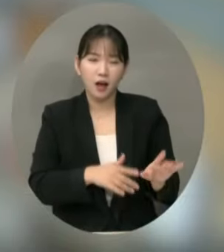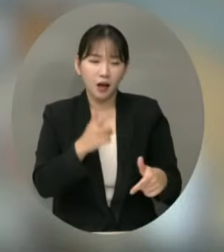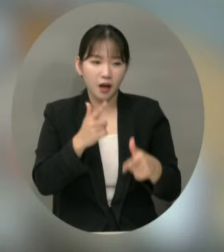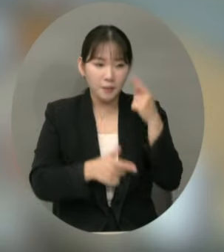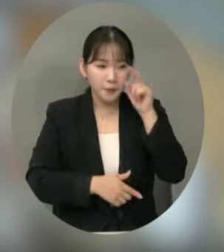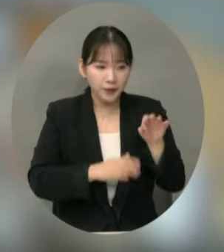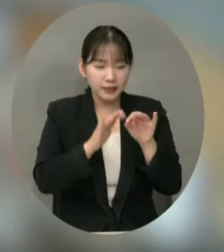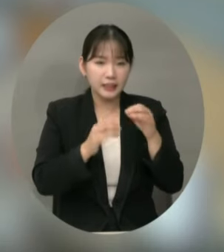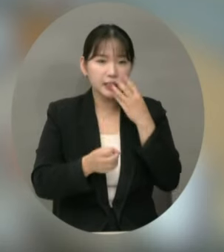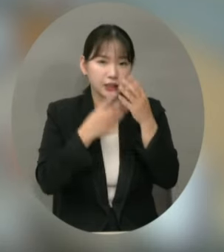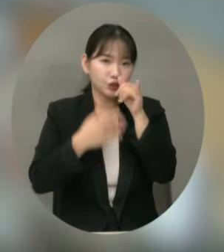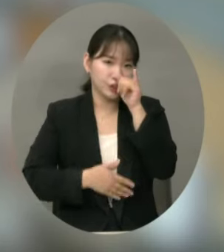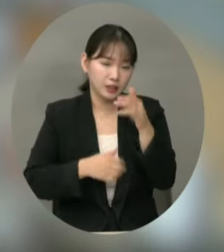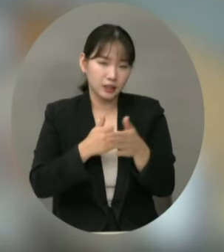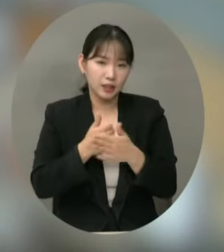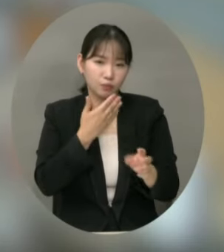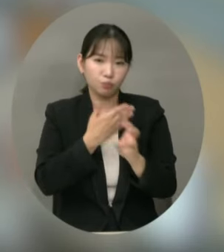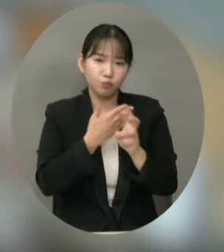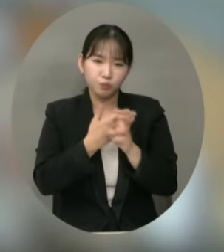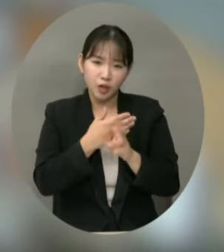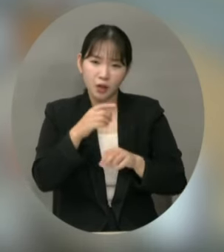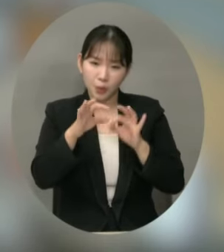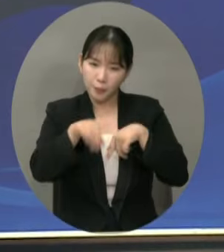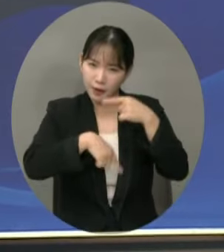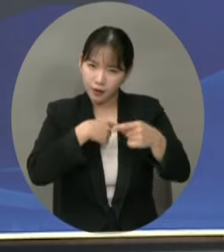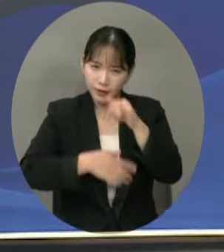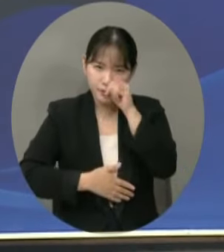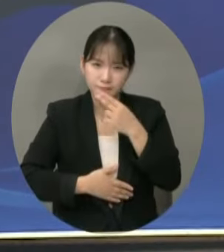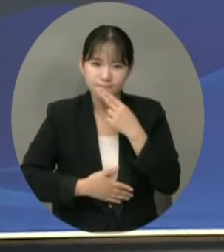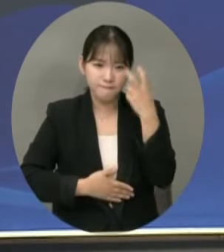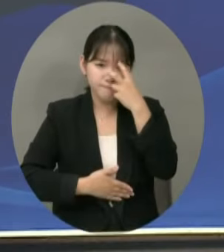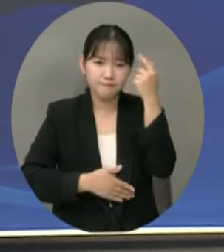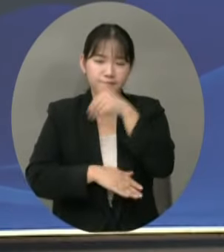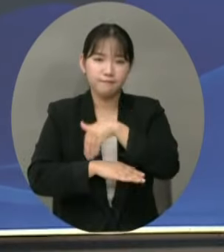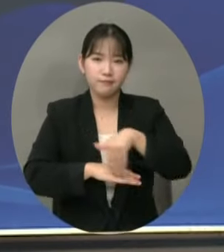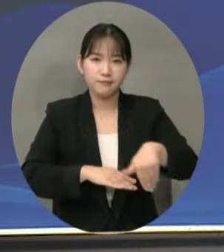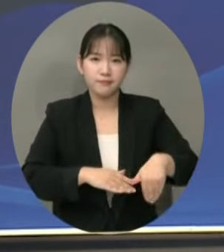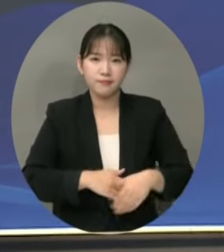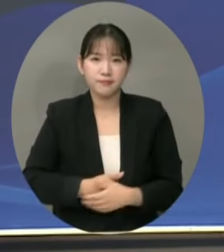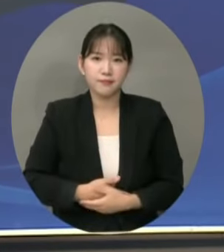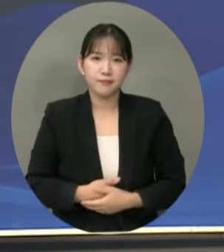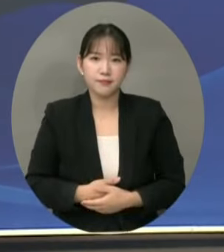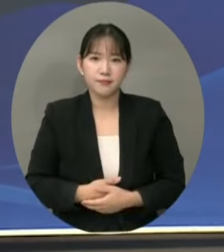진술이 있는만큼 불법 환전 여부 등도 수사할 예정입니다